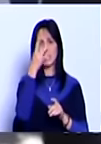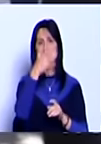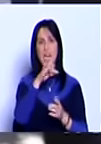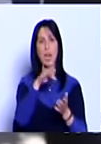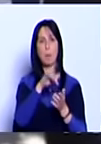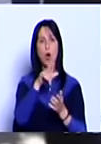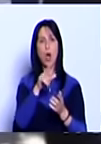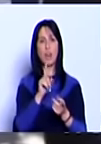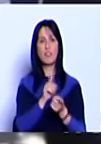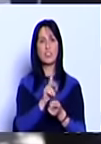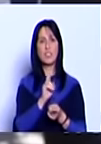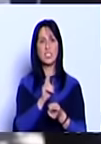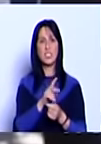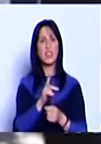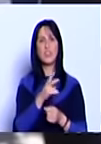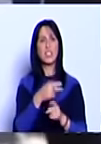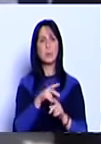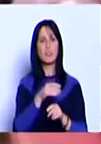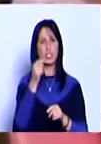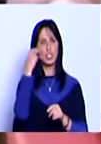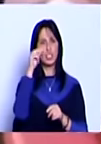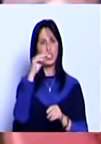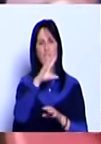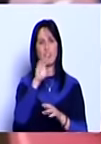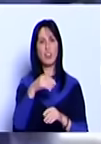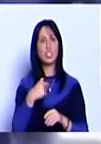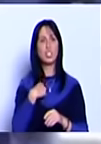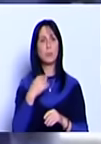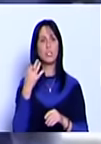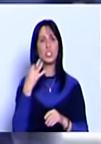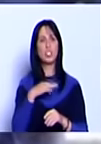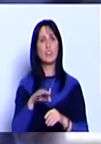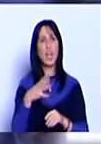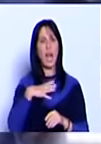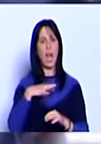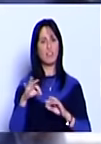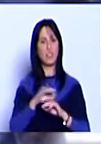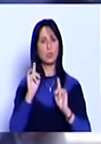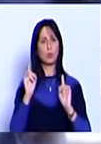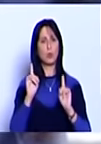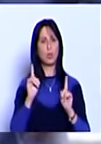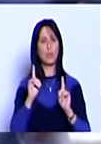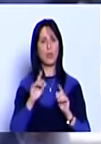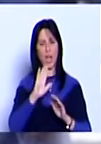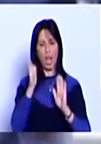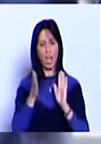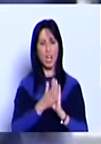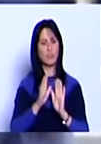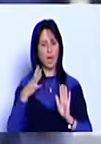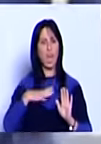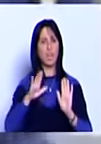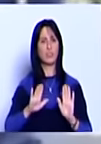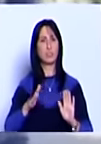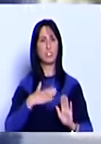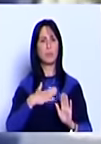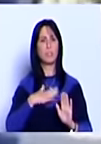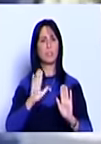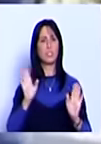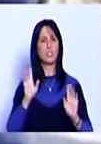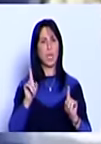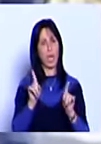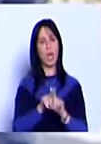ვინც შეგხვდება. ინდოელი და ჩინელი და სულ ყველა. ჩემ შვილს ქართველი ცოლი უნდა ყავდეს. თუ ეს რაჭველი იქნება, თლად უკეთესი ჩემთვის.